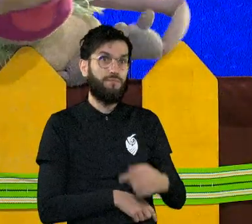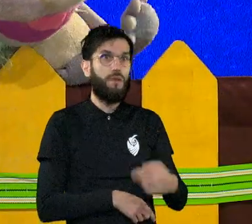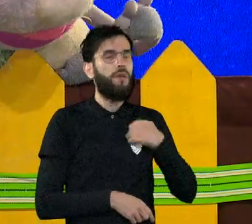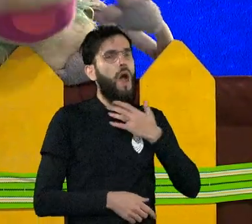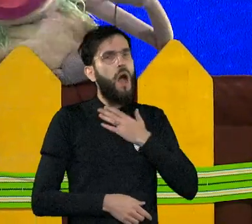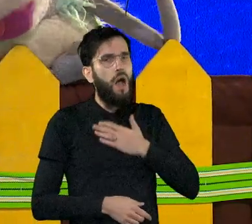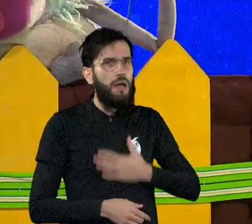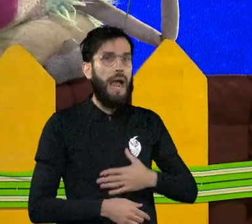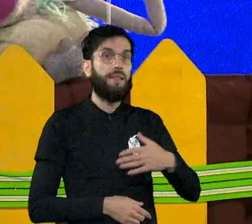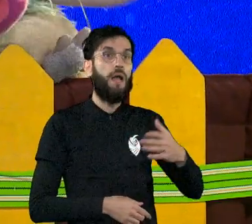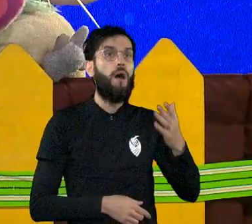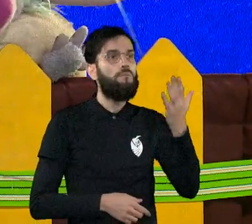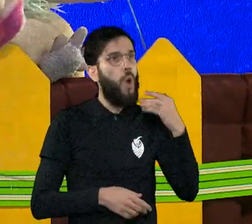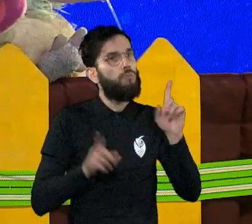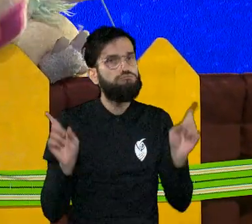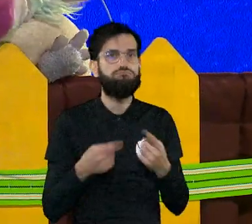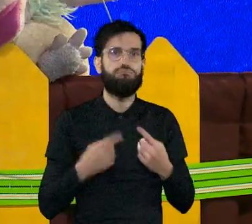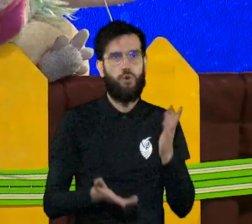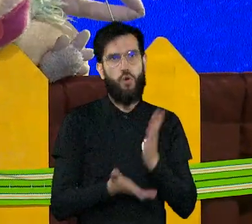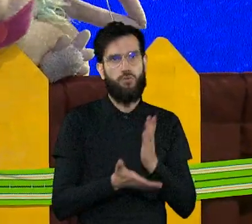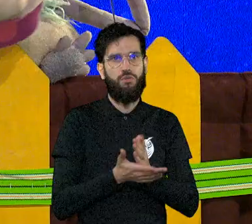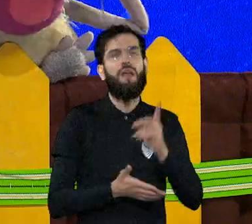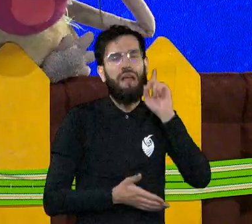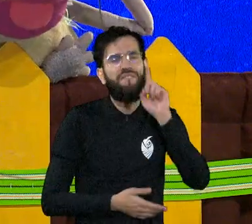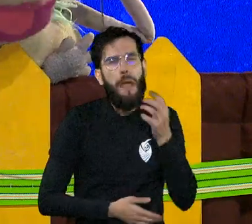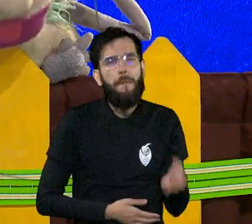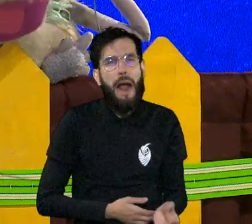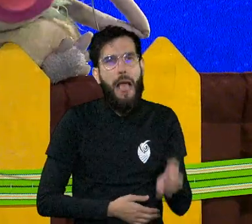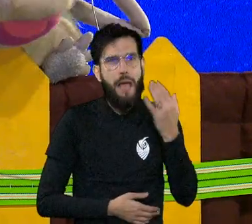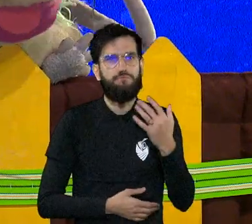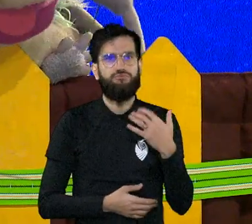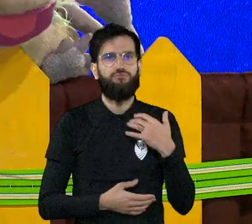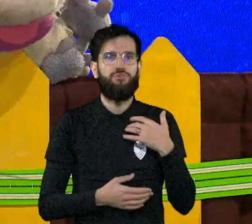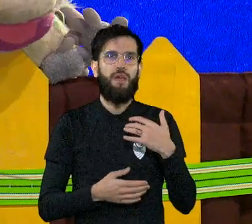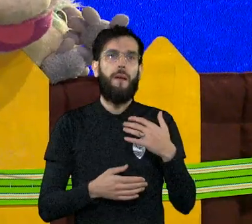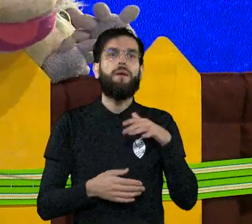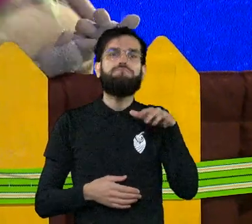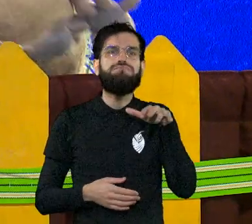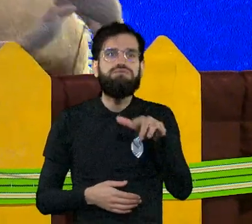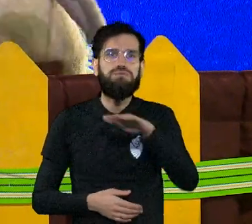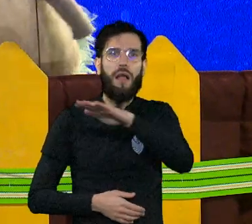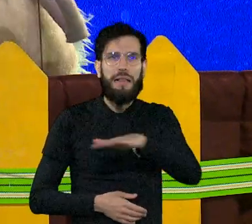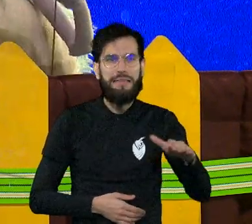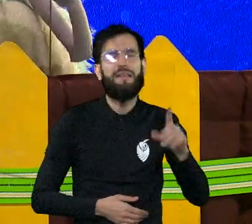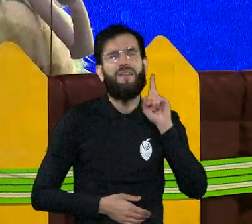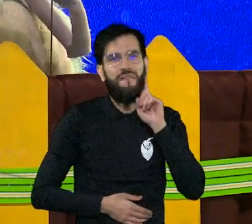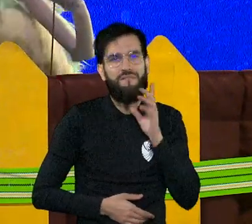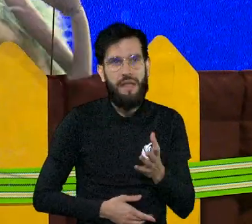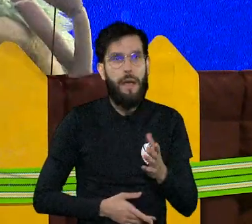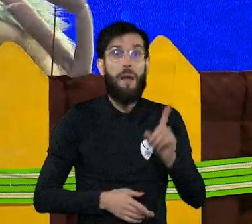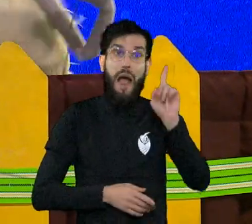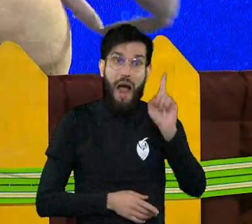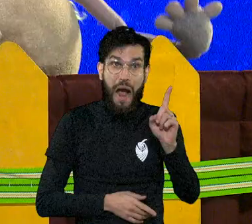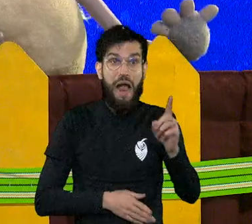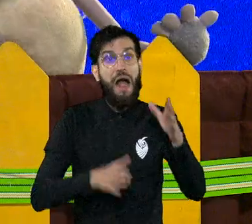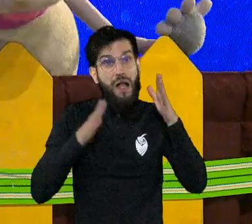že sme mohli mať opäť koncert. No jasné, že by nám bolo s deťmi lepšie, keby ste tu mohli byť s nami, ale veríme,